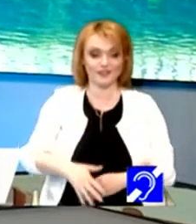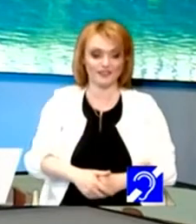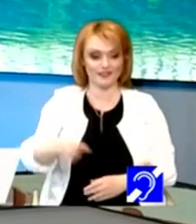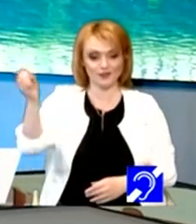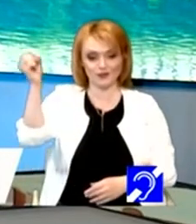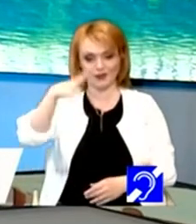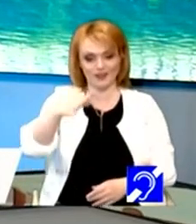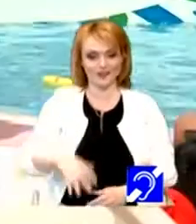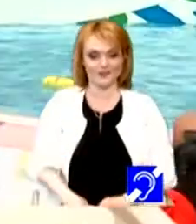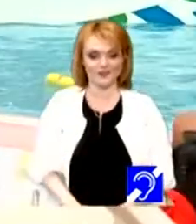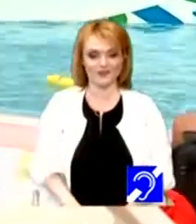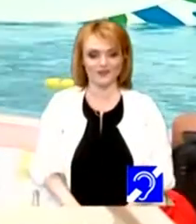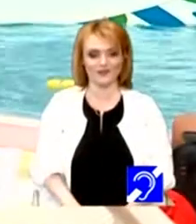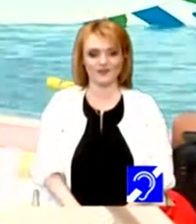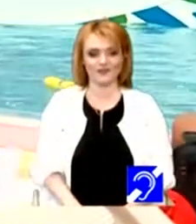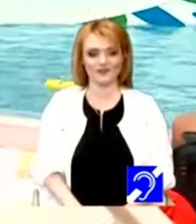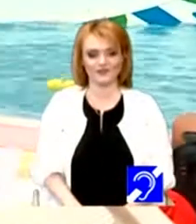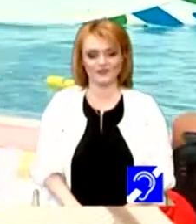publice din oraș.